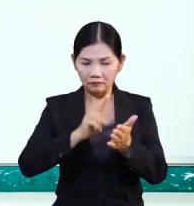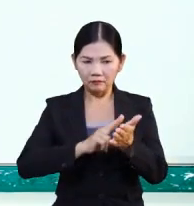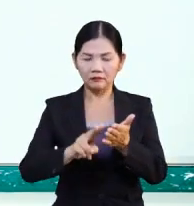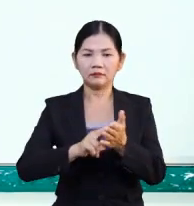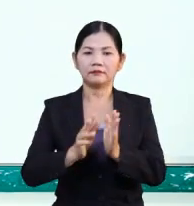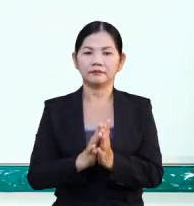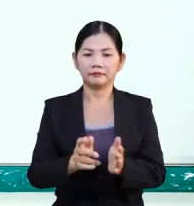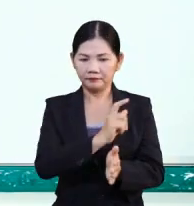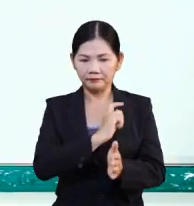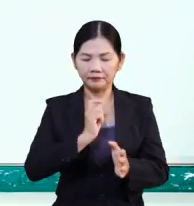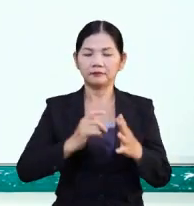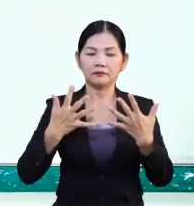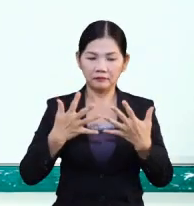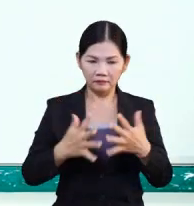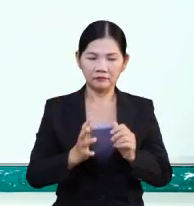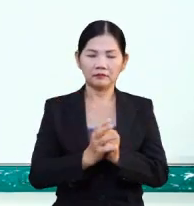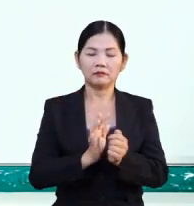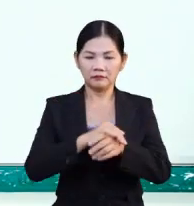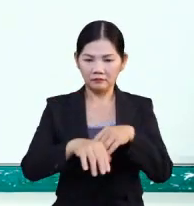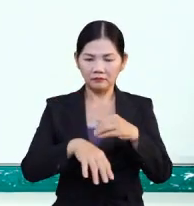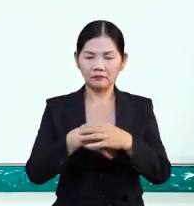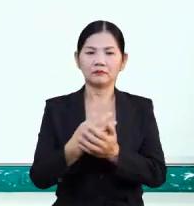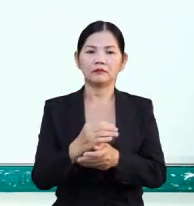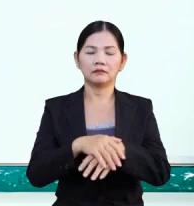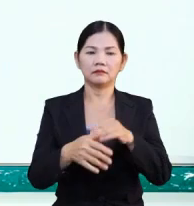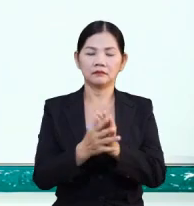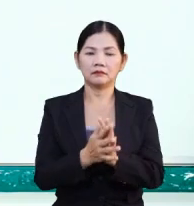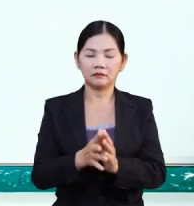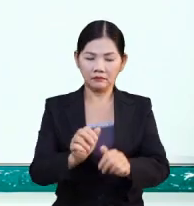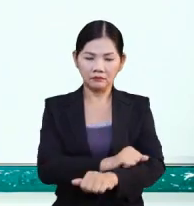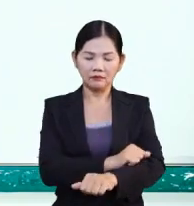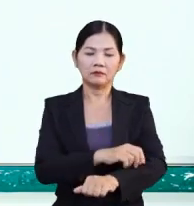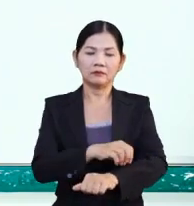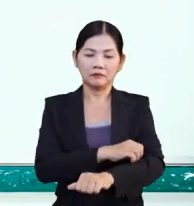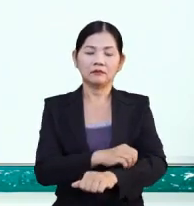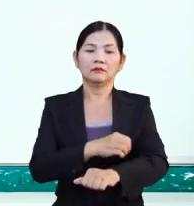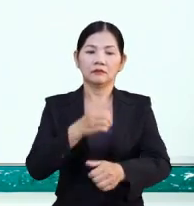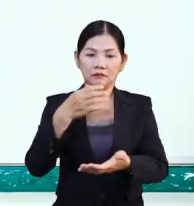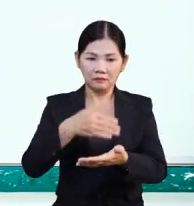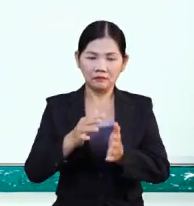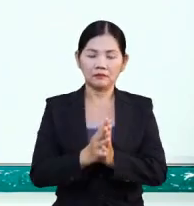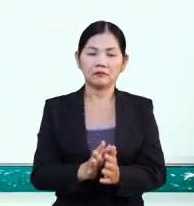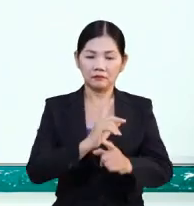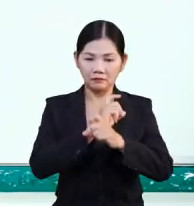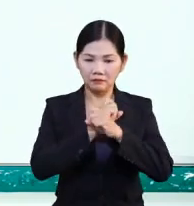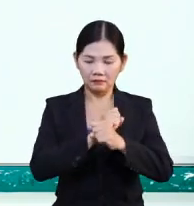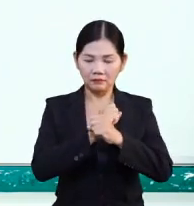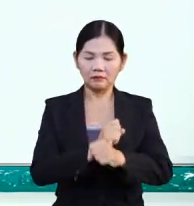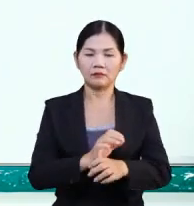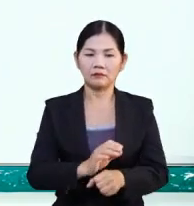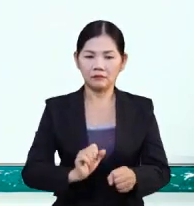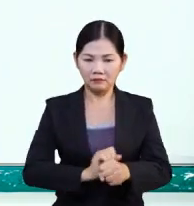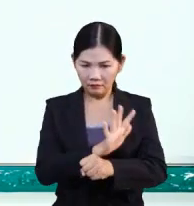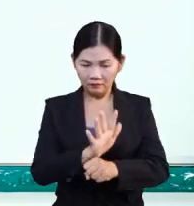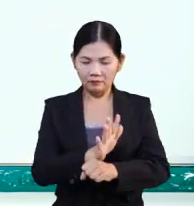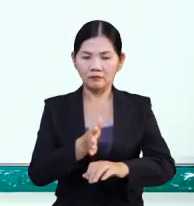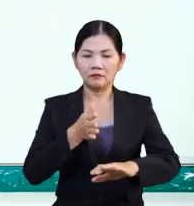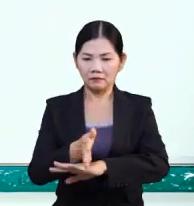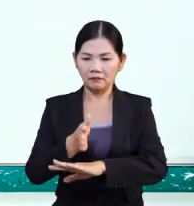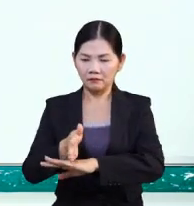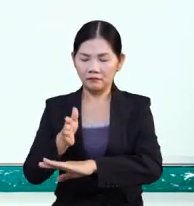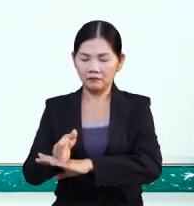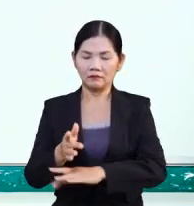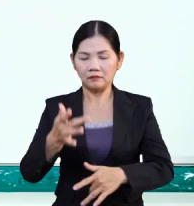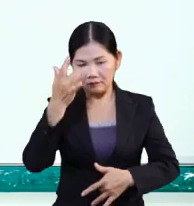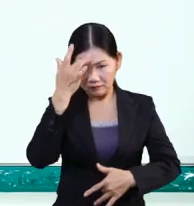nắc mũng tức xâm ác mộng bán